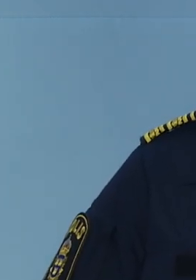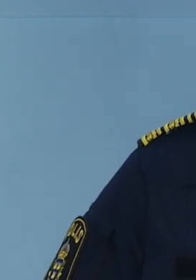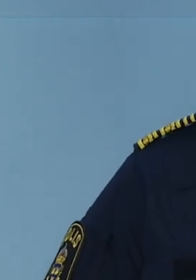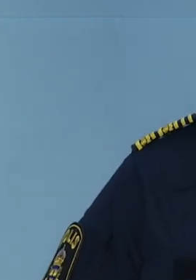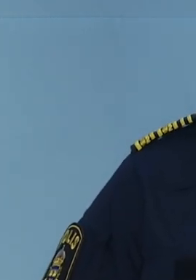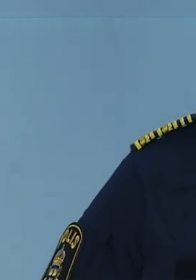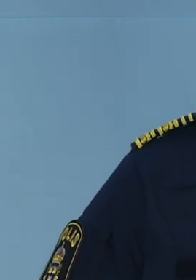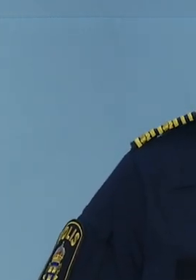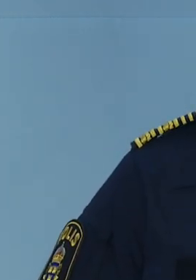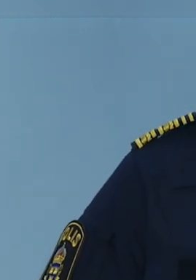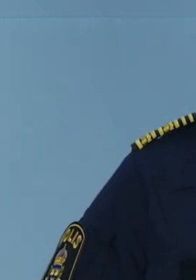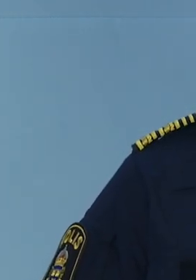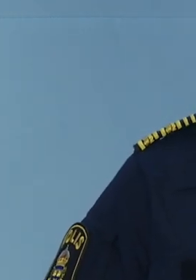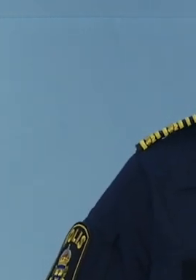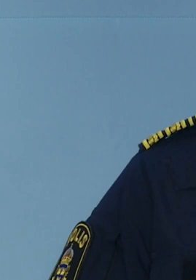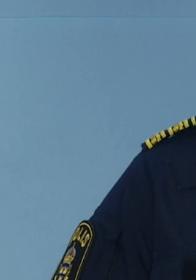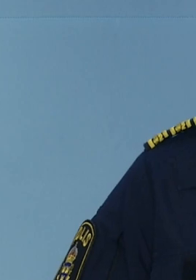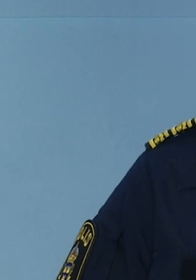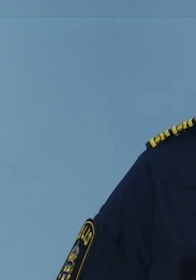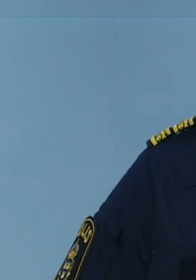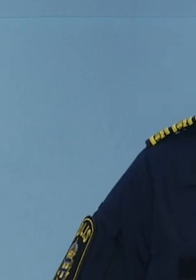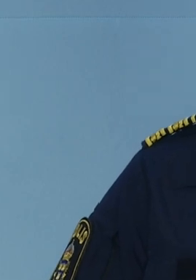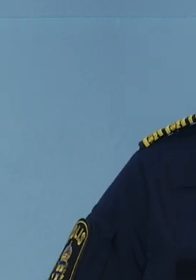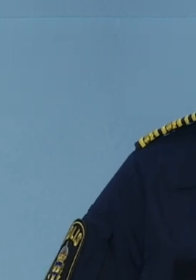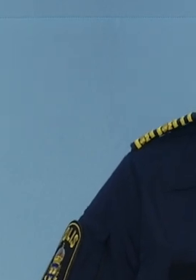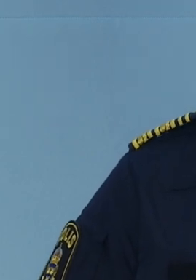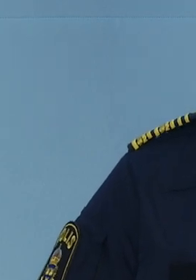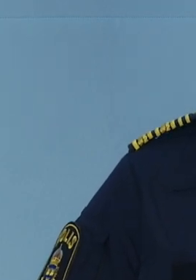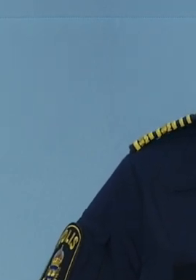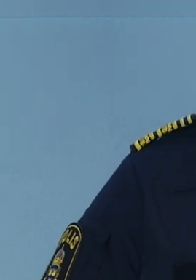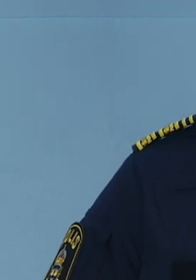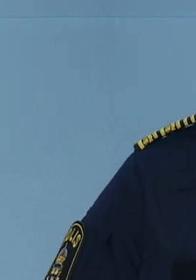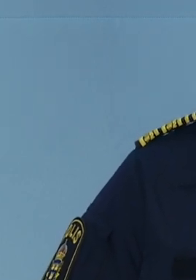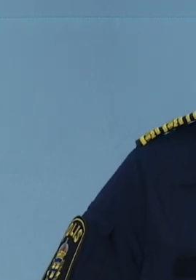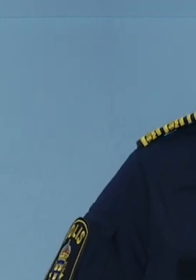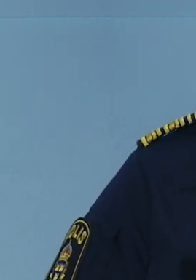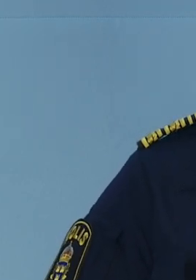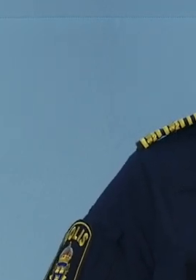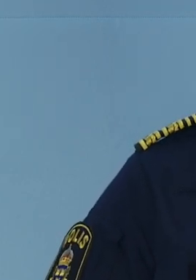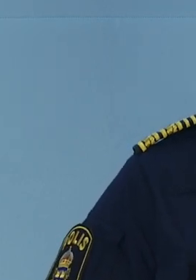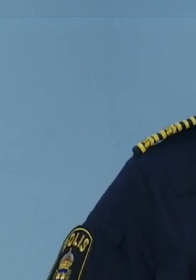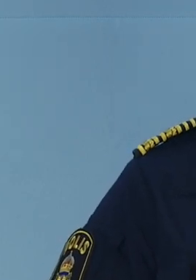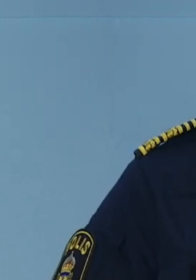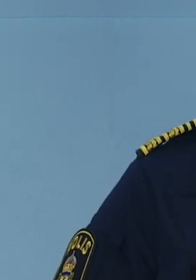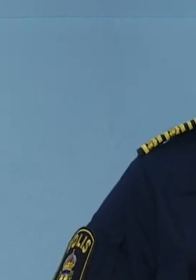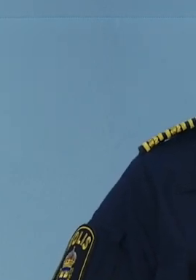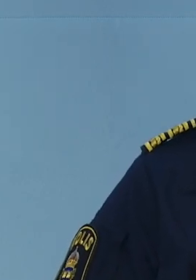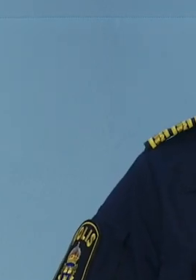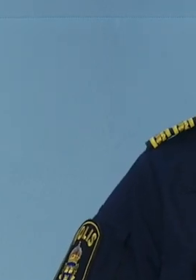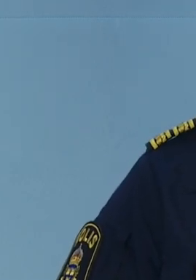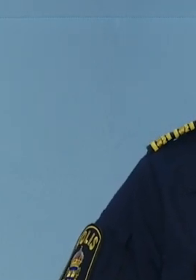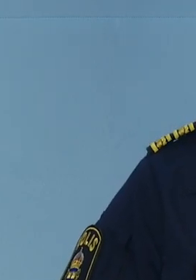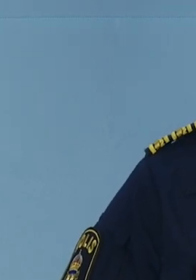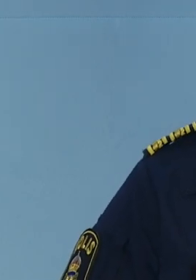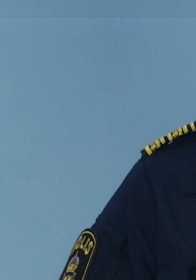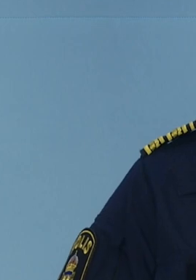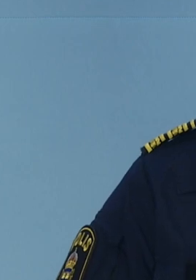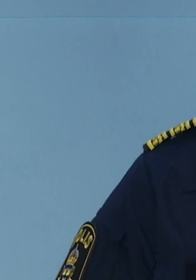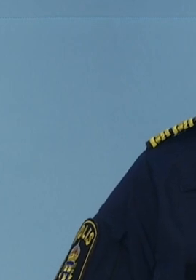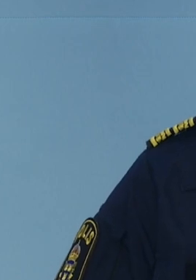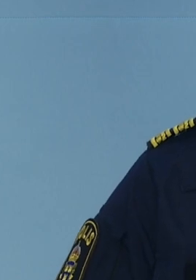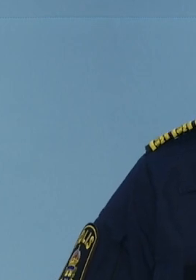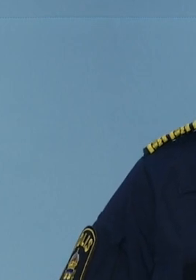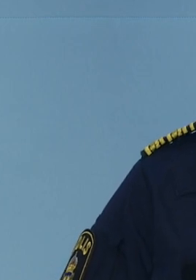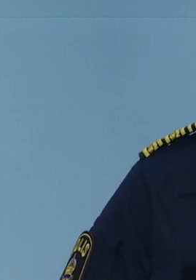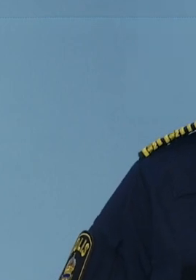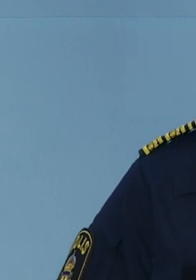när vi kommer ut i mordutredningarna i de utsatta områdena att man är förvånad över att vi lägger så mycket resurser, att vi